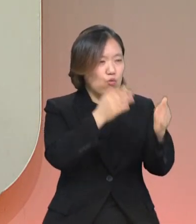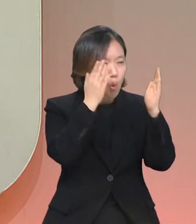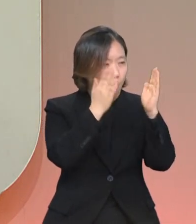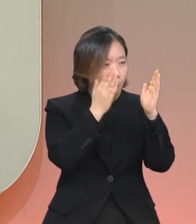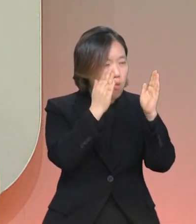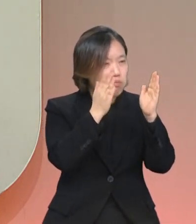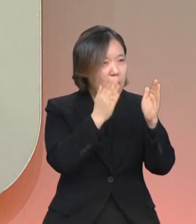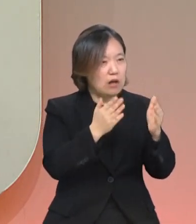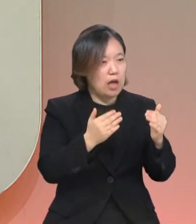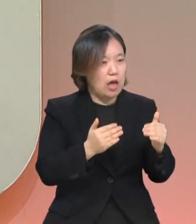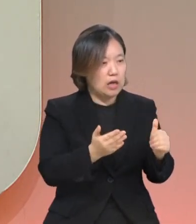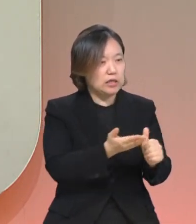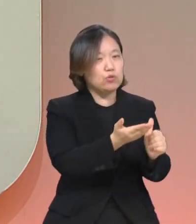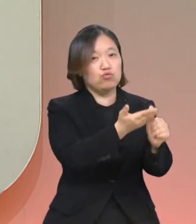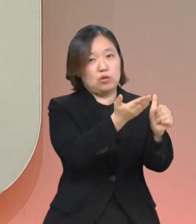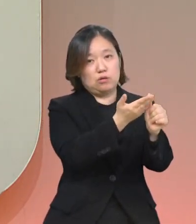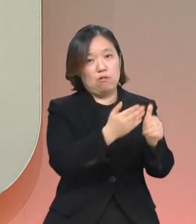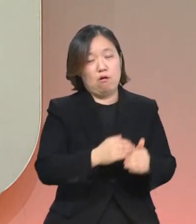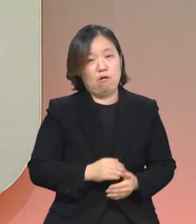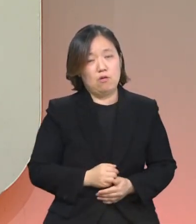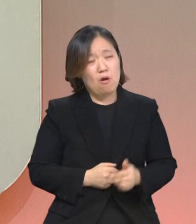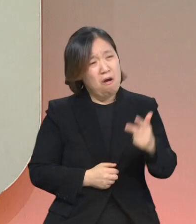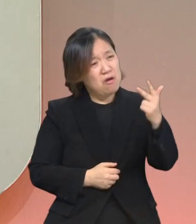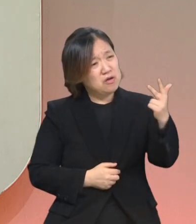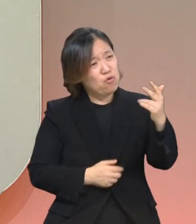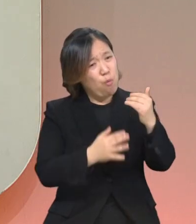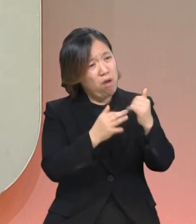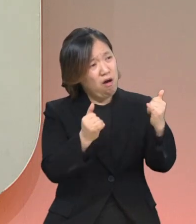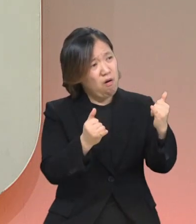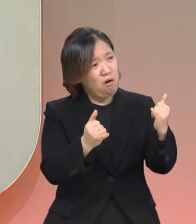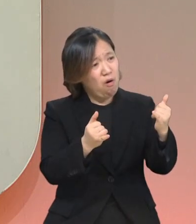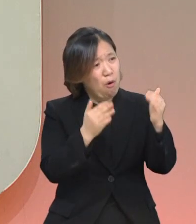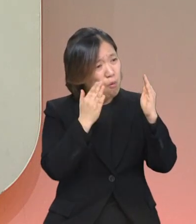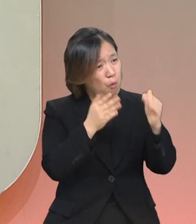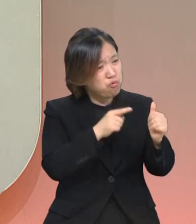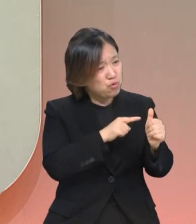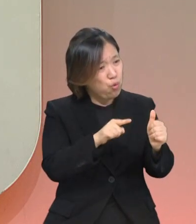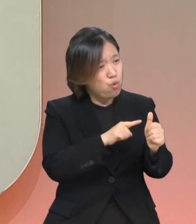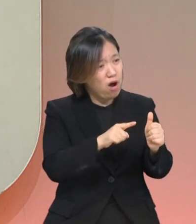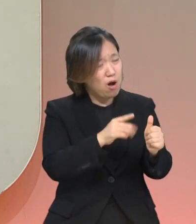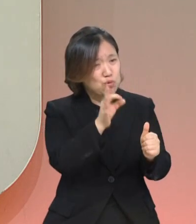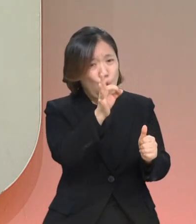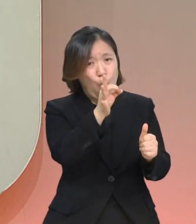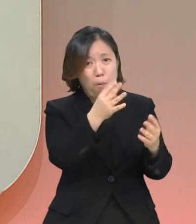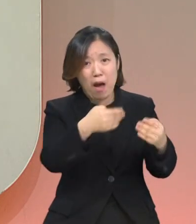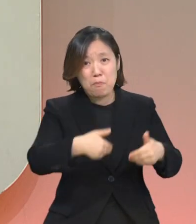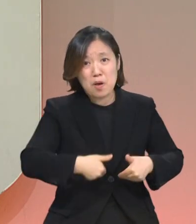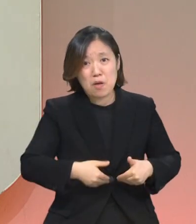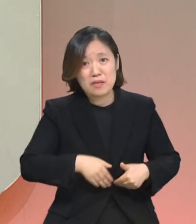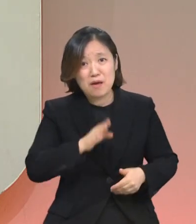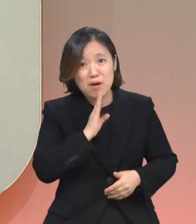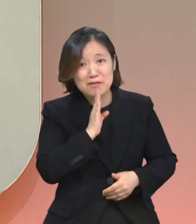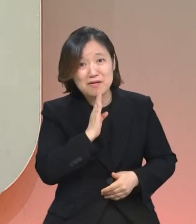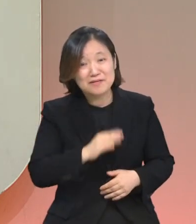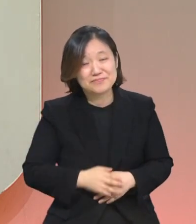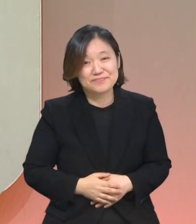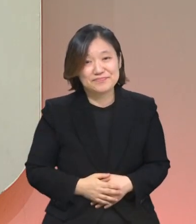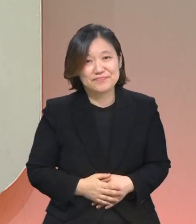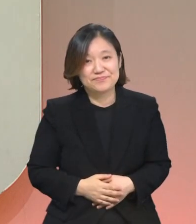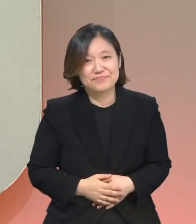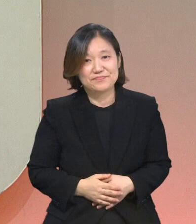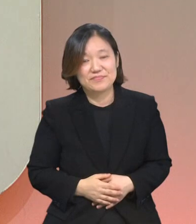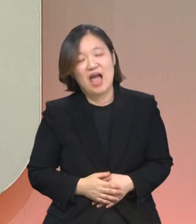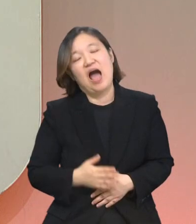그걸 7남매 공부시키려면 돈도 많이 들었을 것 같아요 그렇게 아이들을 위해서